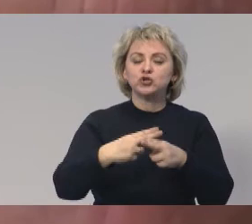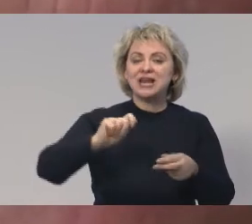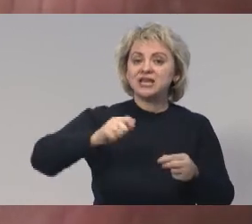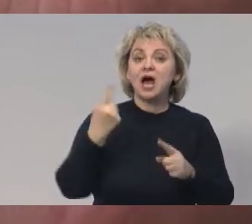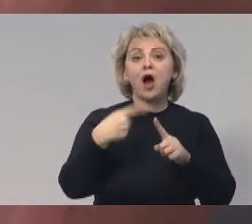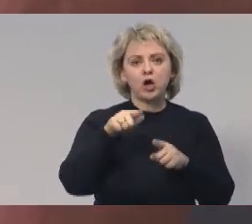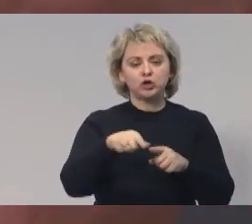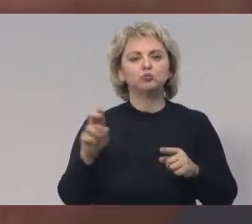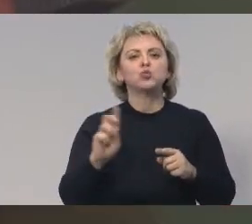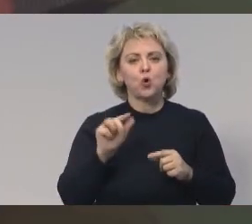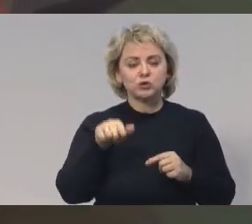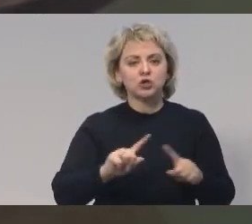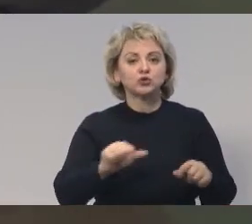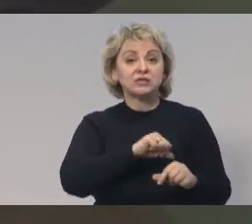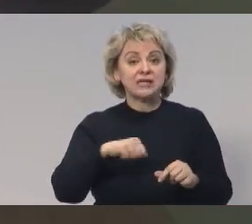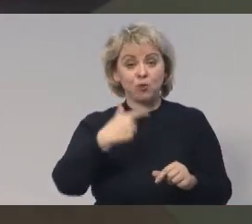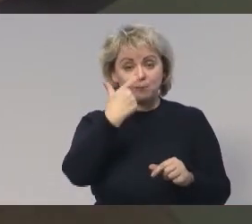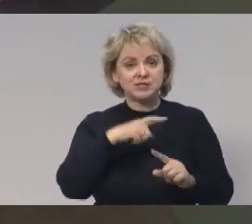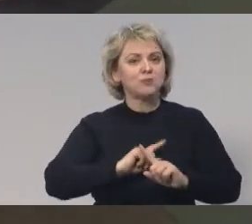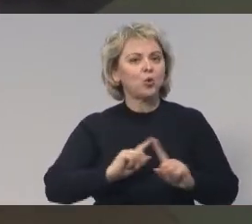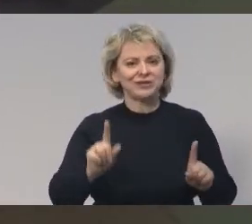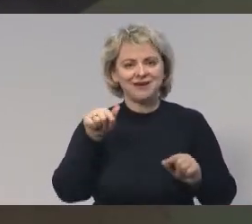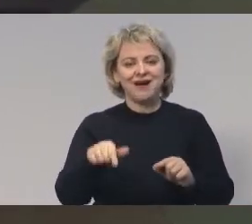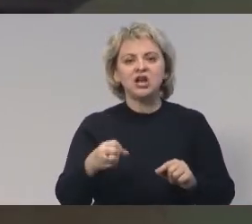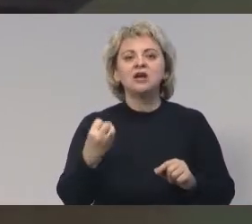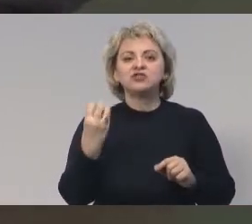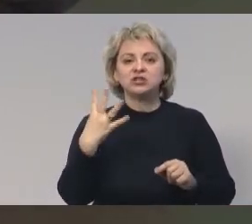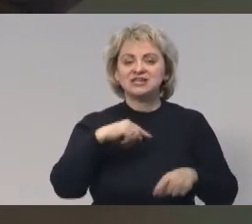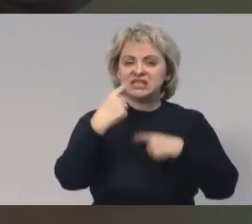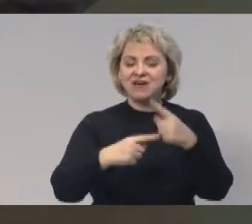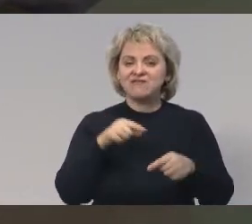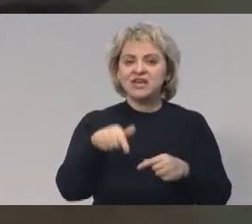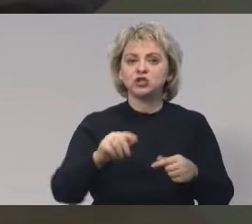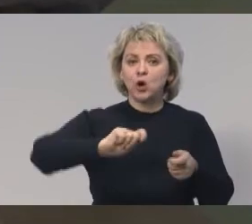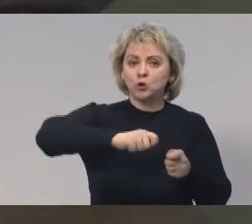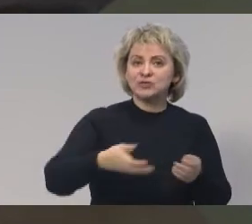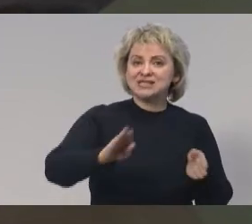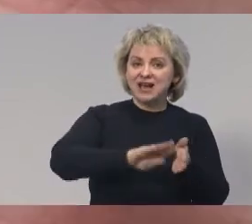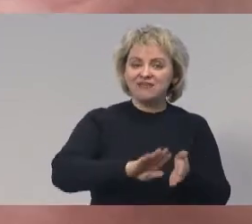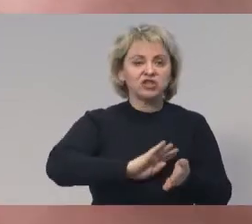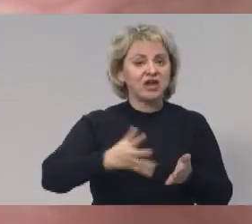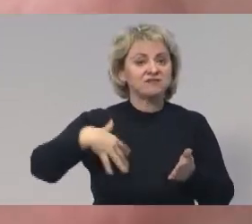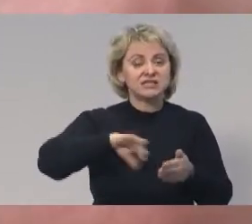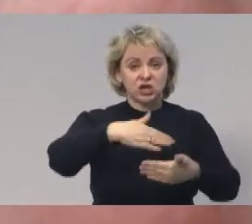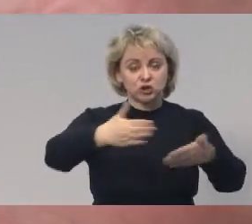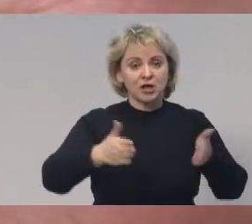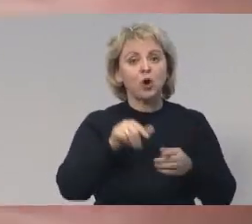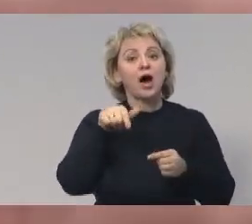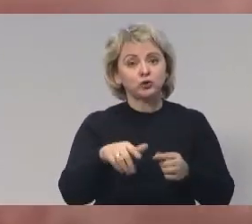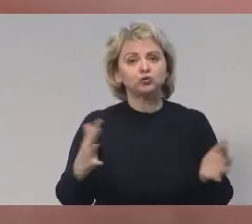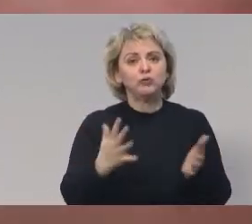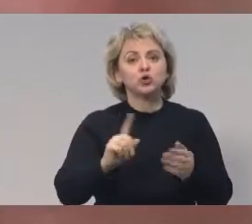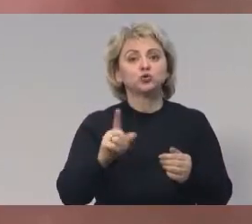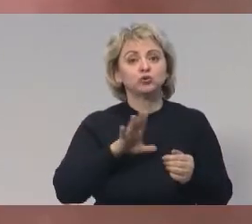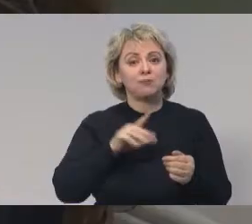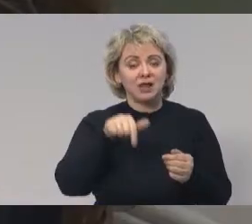а этот – бронзовый, что само по себе уникально. В XIV веке на ключ закрывались не все шкатулки, но тут, видимо, беречь